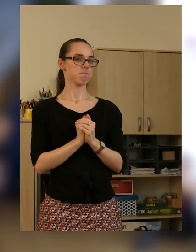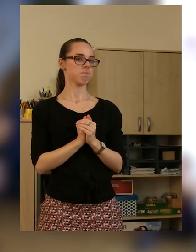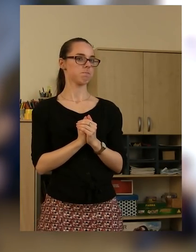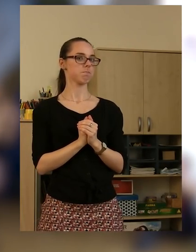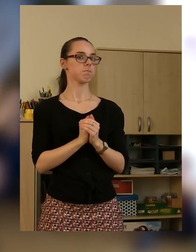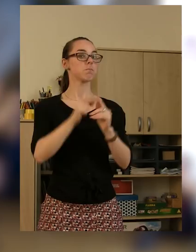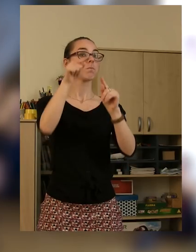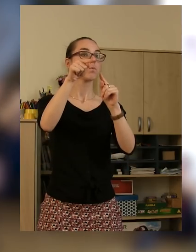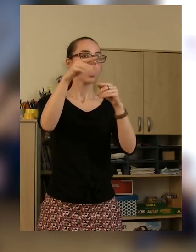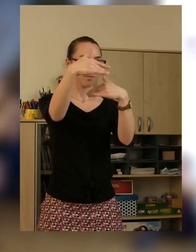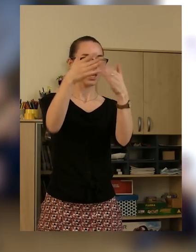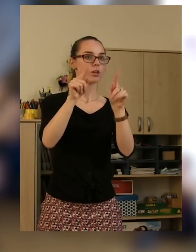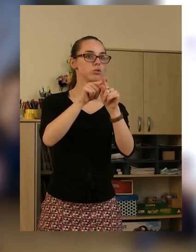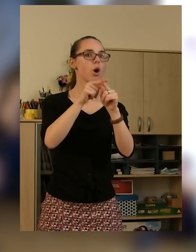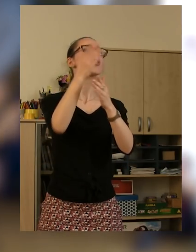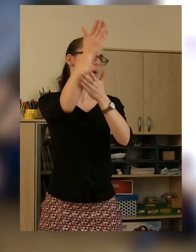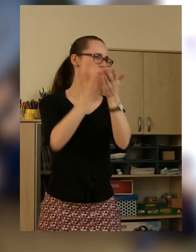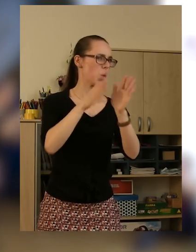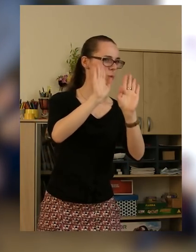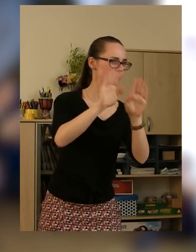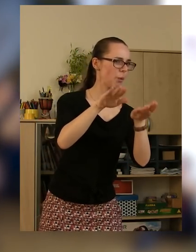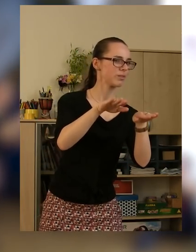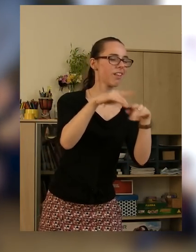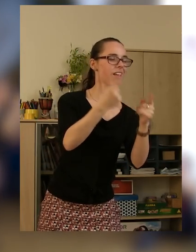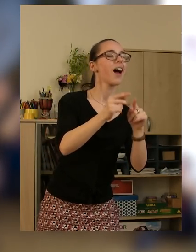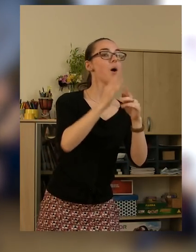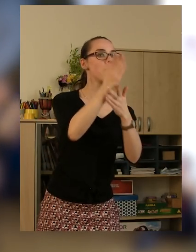A z toho města pokračoval už jenom jeden jediný člověk.